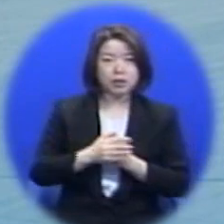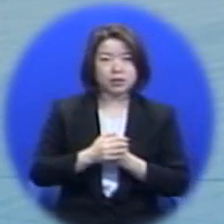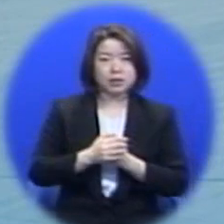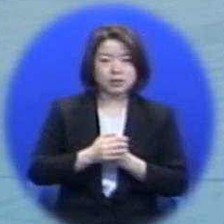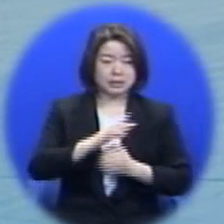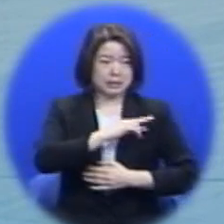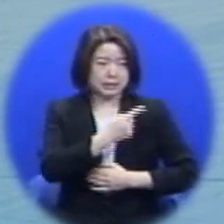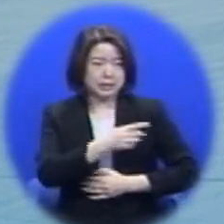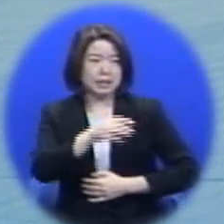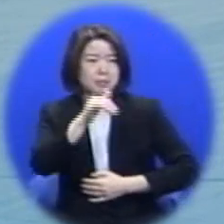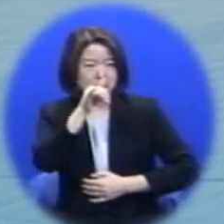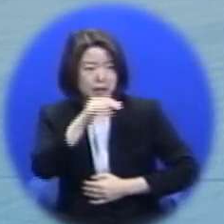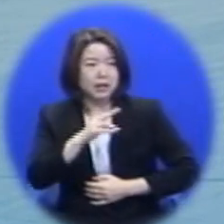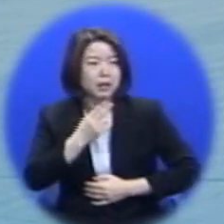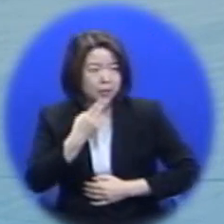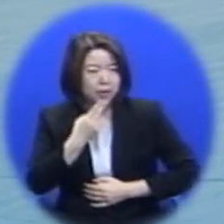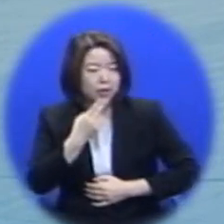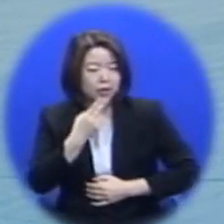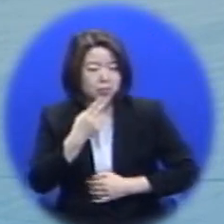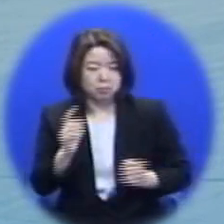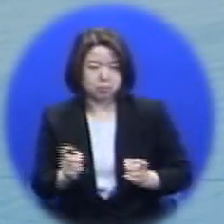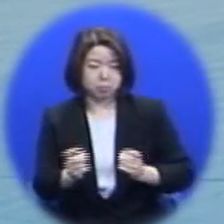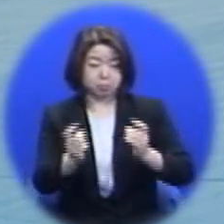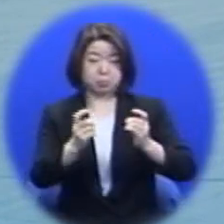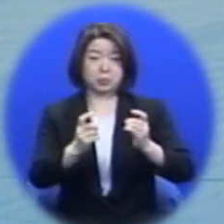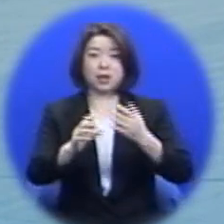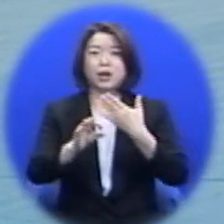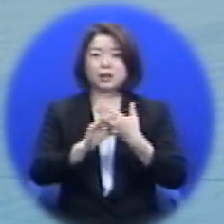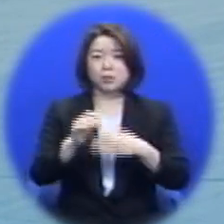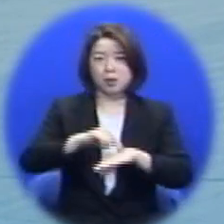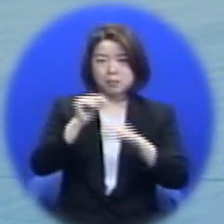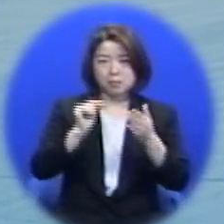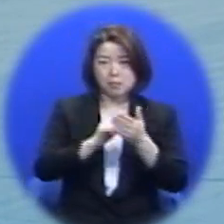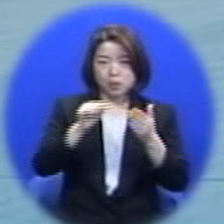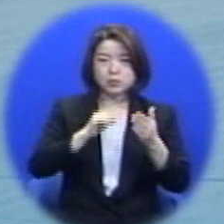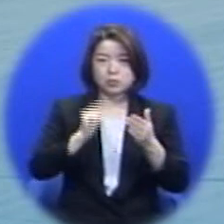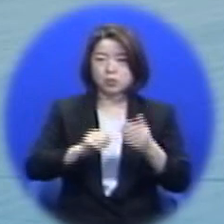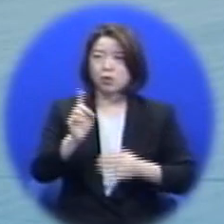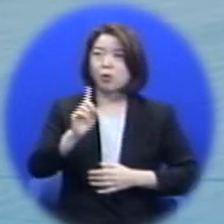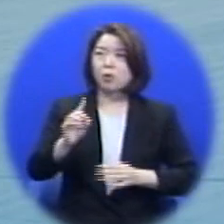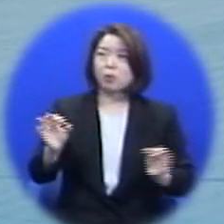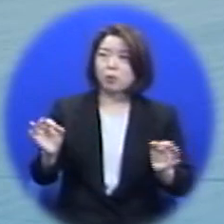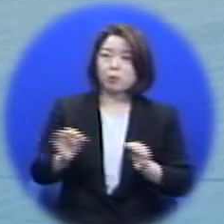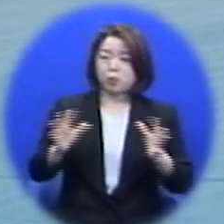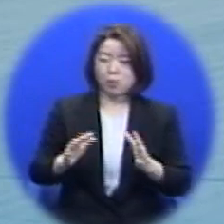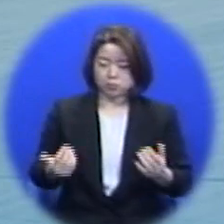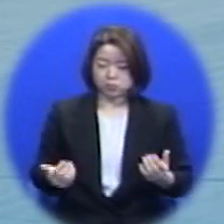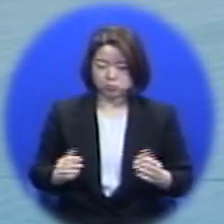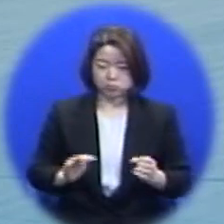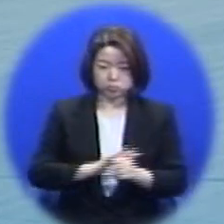서로 논쟁하기 시작하다 보면 그러면 마음속에 사랑이 어느 순간에 사라질 수 있는 거죠.